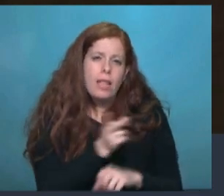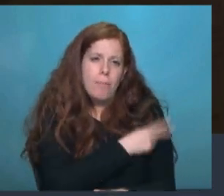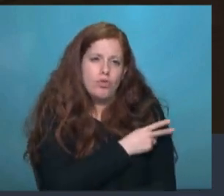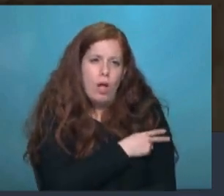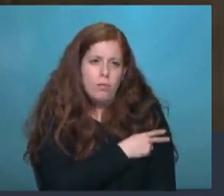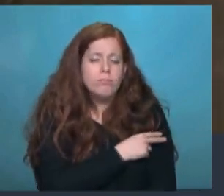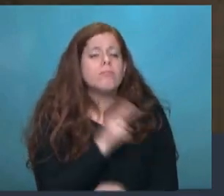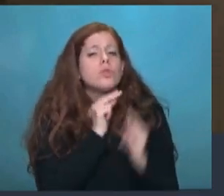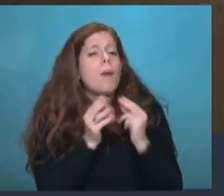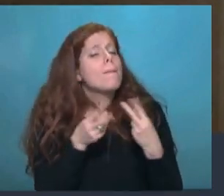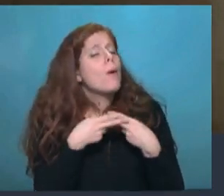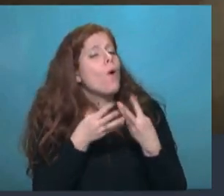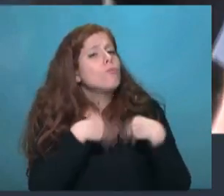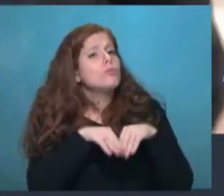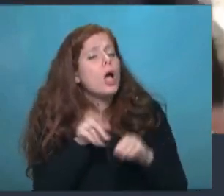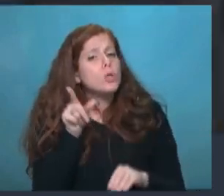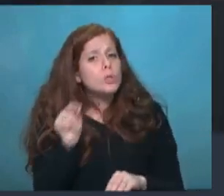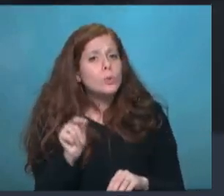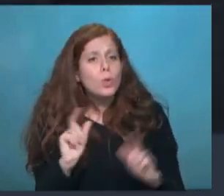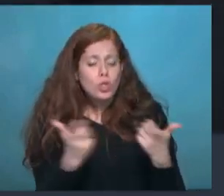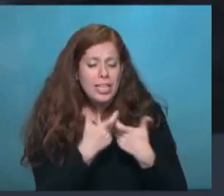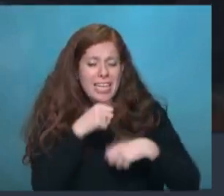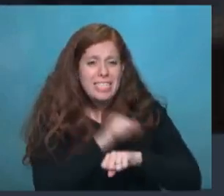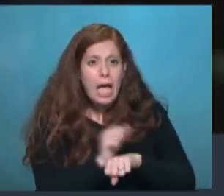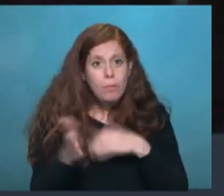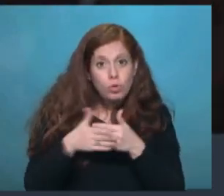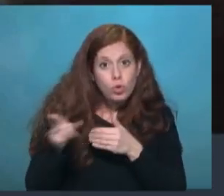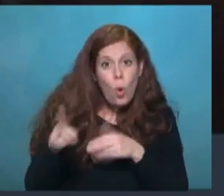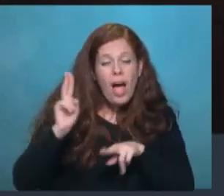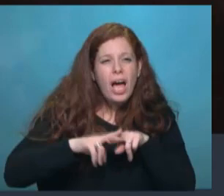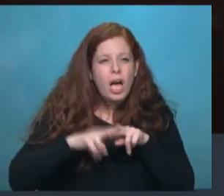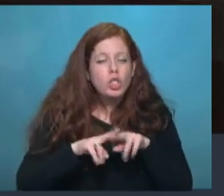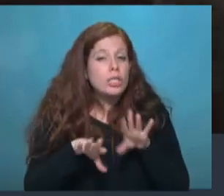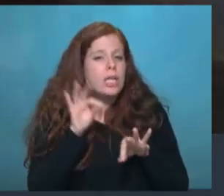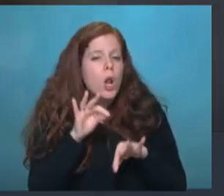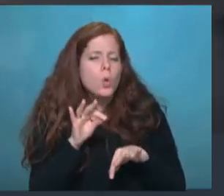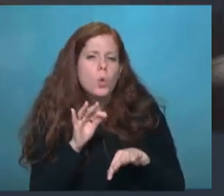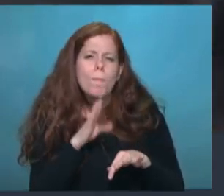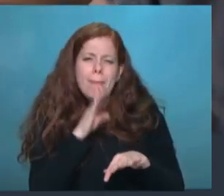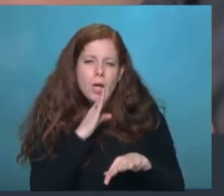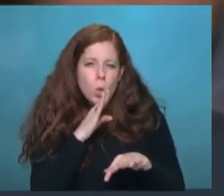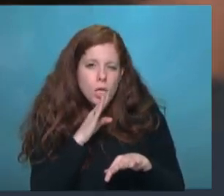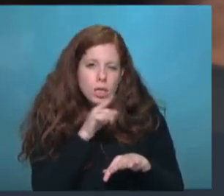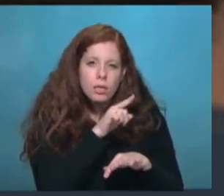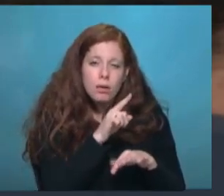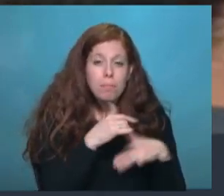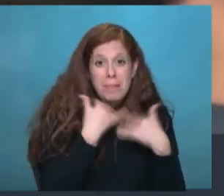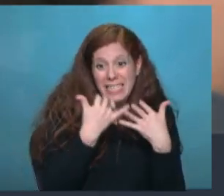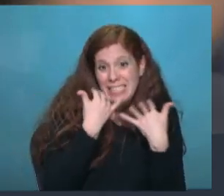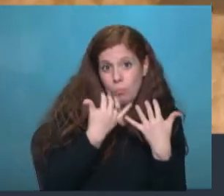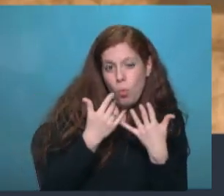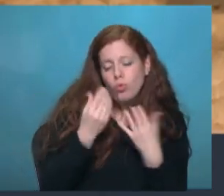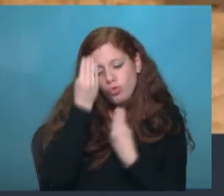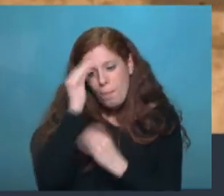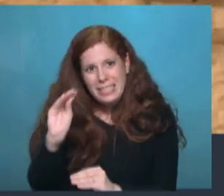בקרוב משפחה של הזוג שנעצר עם אשתו לאחר שהתגלו סתירות בגרסה הראשונית שמסר למשטרה בפרטים